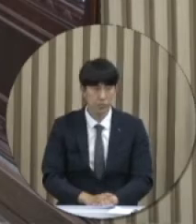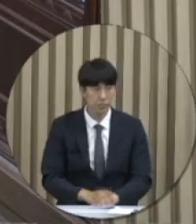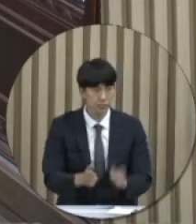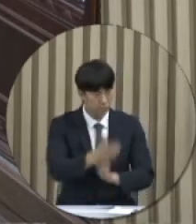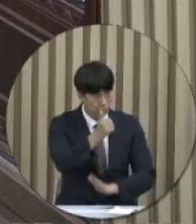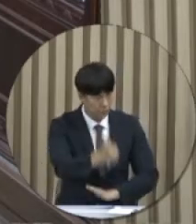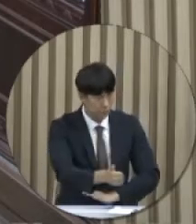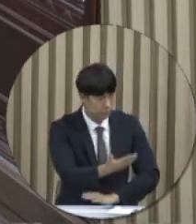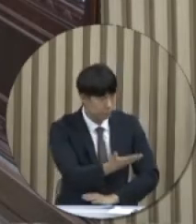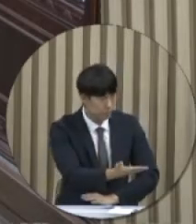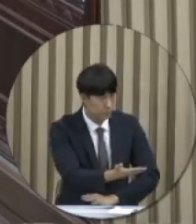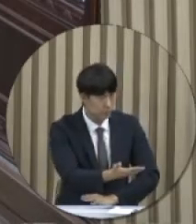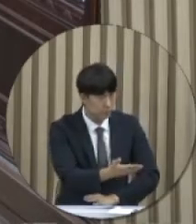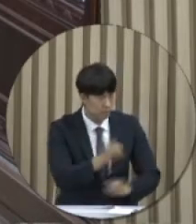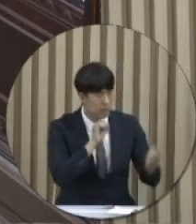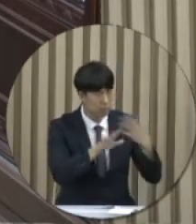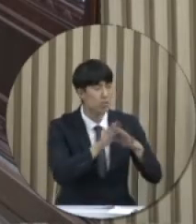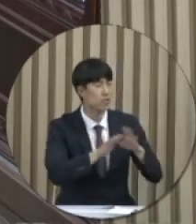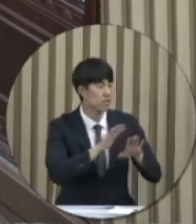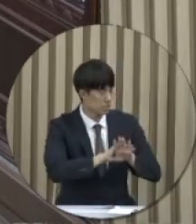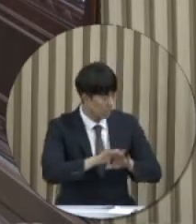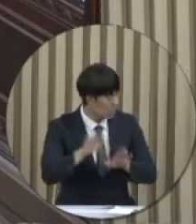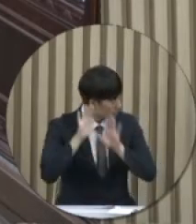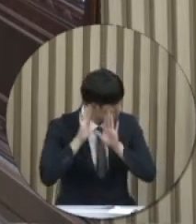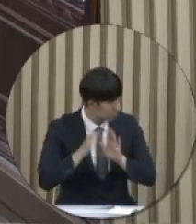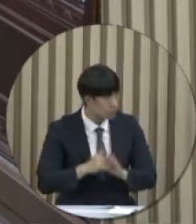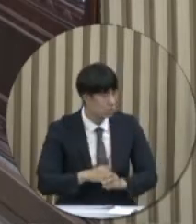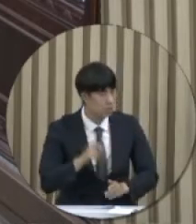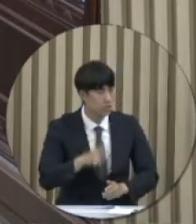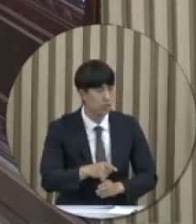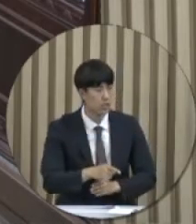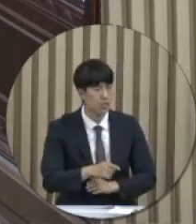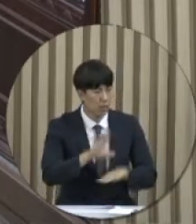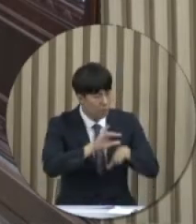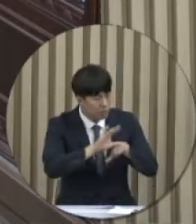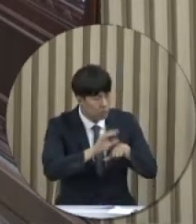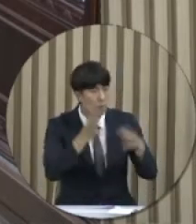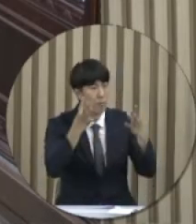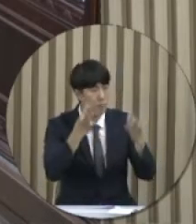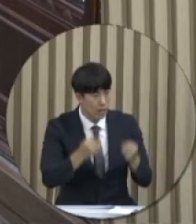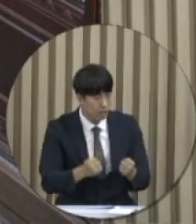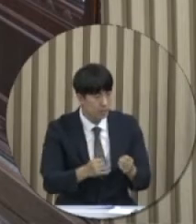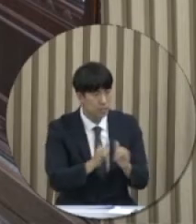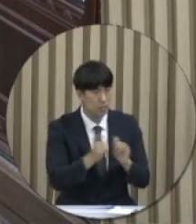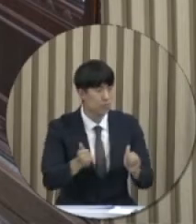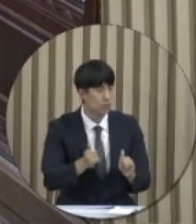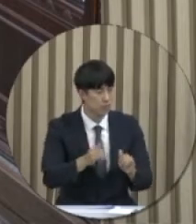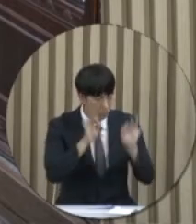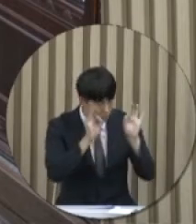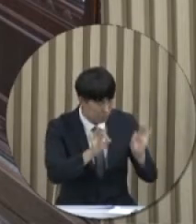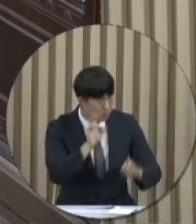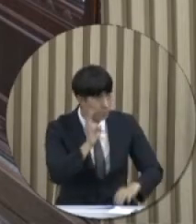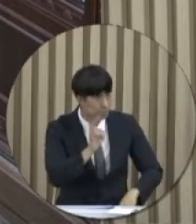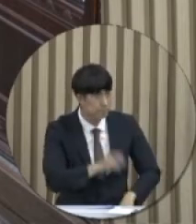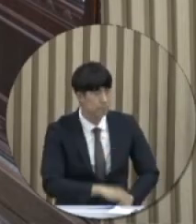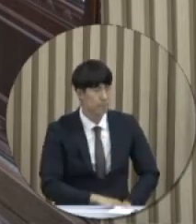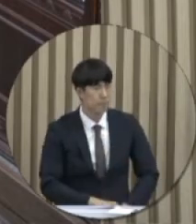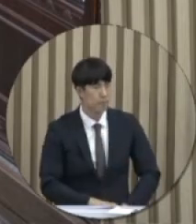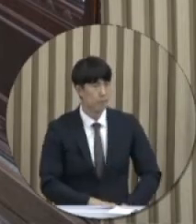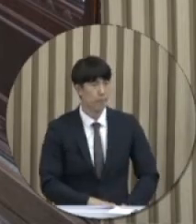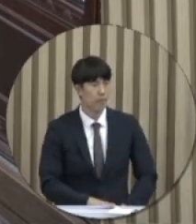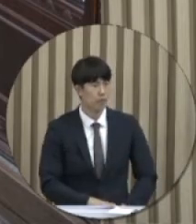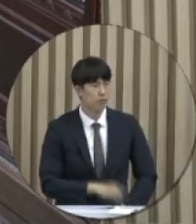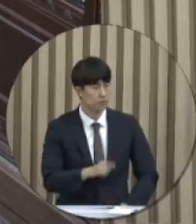시장님이 그 답변 잘 들었고요. 아마 이 방송을 많은 지역에 있는 주민분들이 이제 보고 계셨을 겁니다. 네. 어쨌든 간에